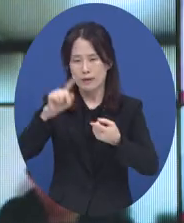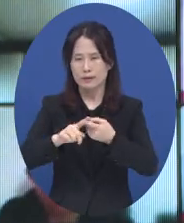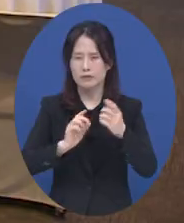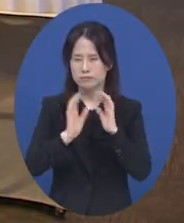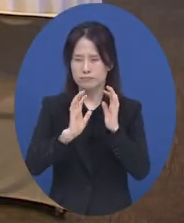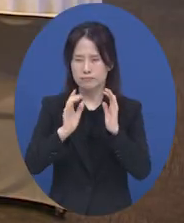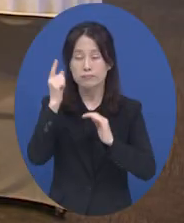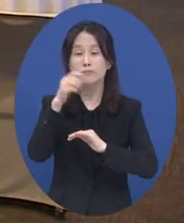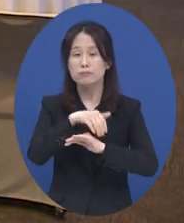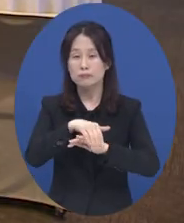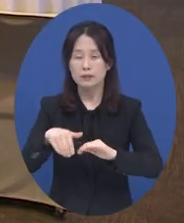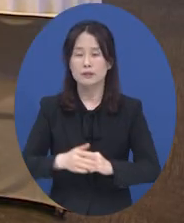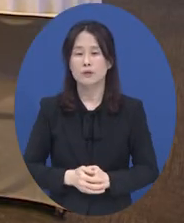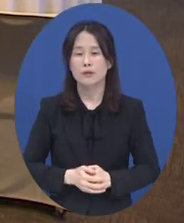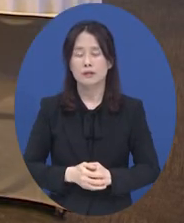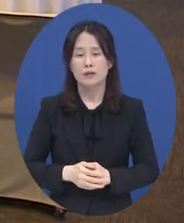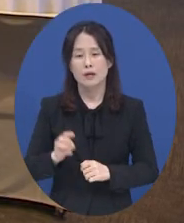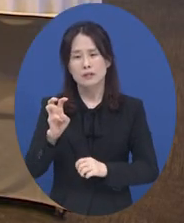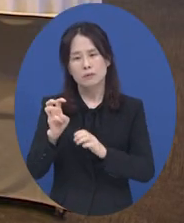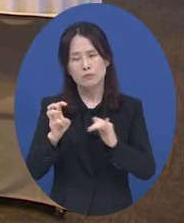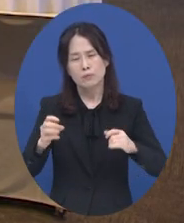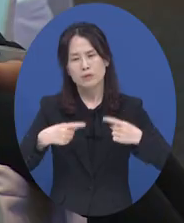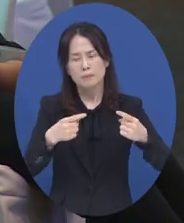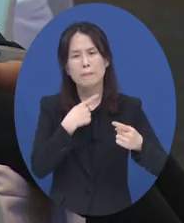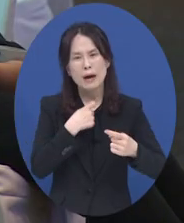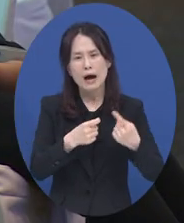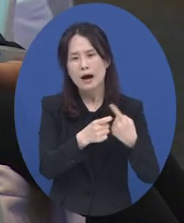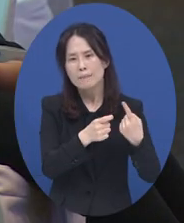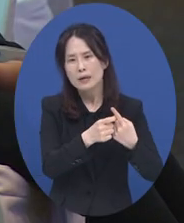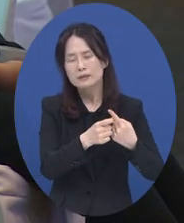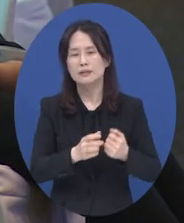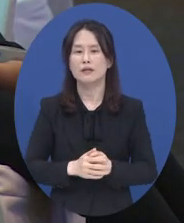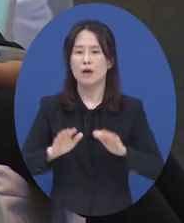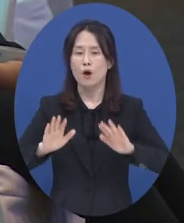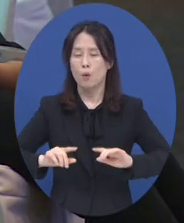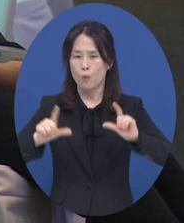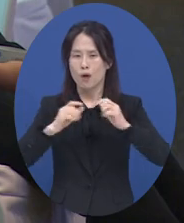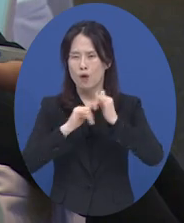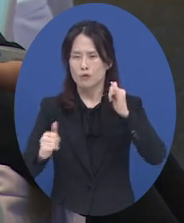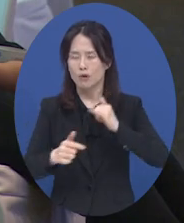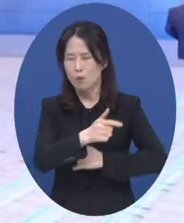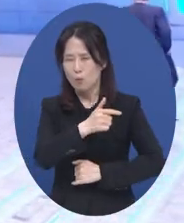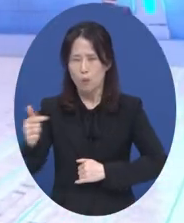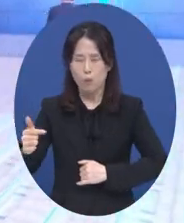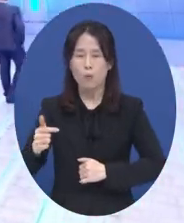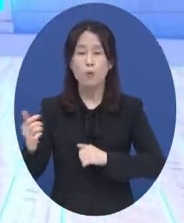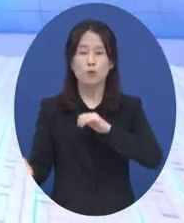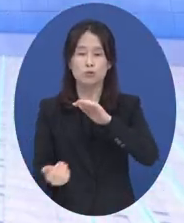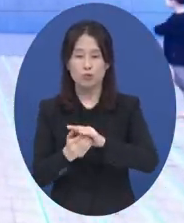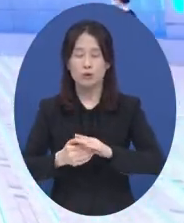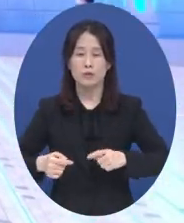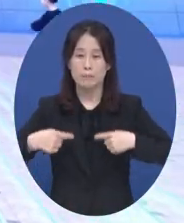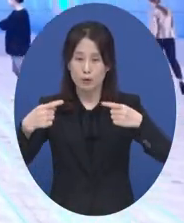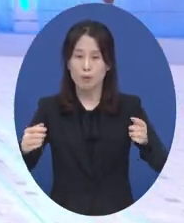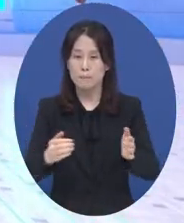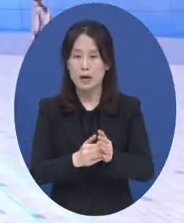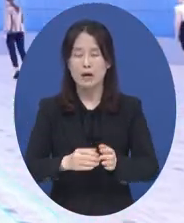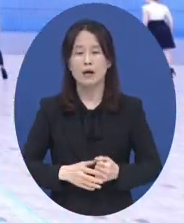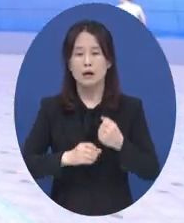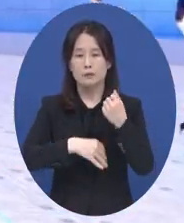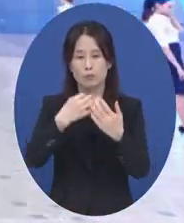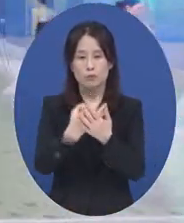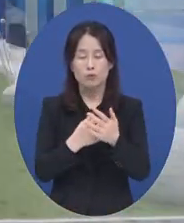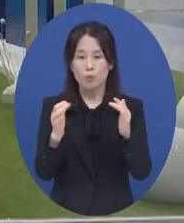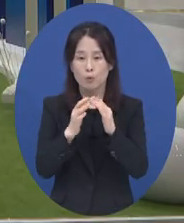펼칩니다 첫회에 36 에 참여했던 것을 감안하면 오랜 역대 최 규 모 없당 지난 1일 개관한 기본소득 온라인